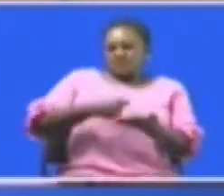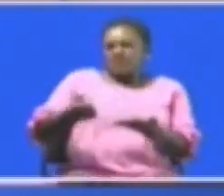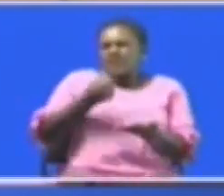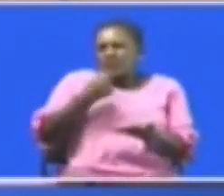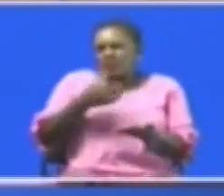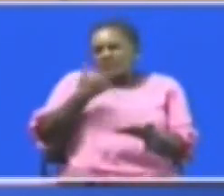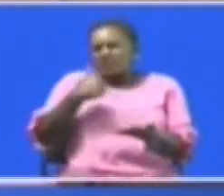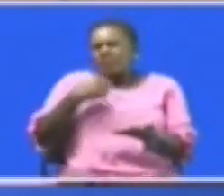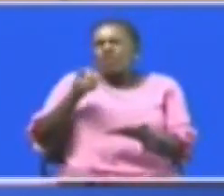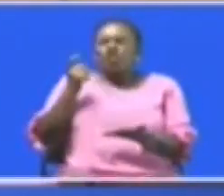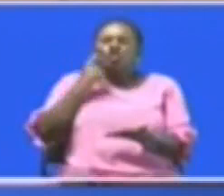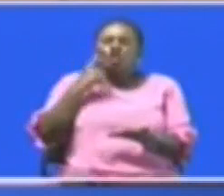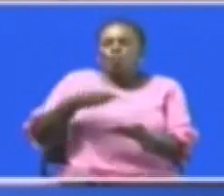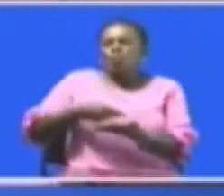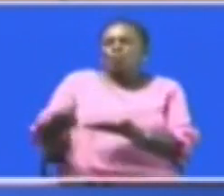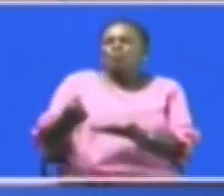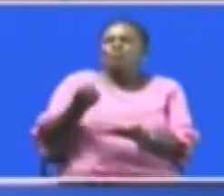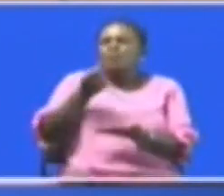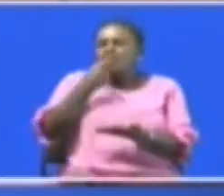kuandika dawa. Siniwe nikinunua tu.